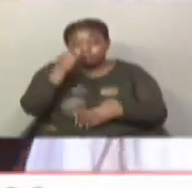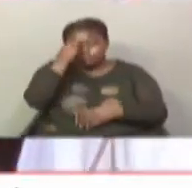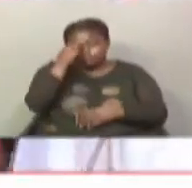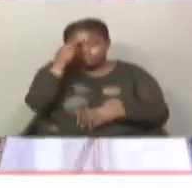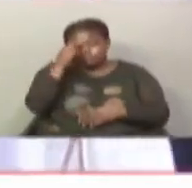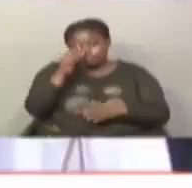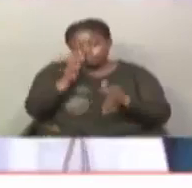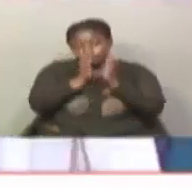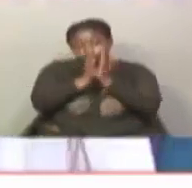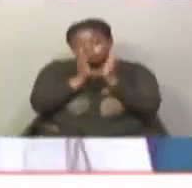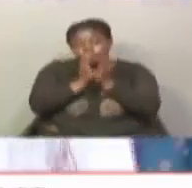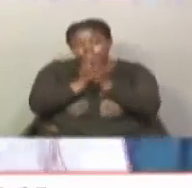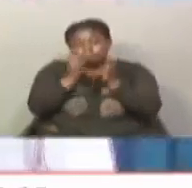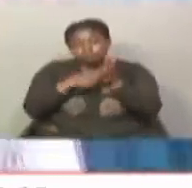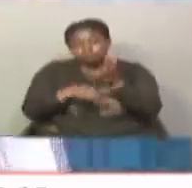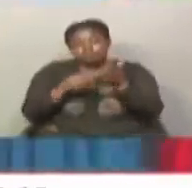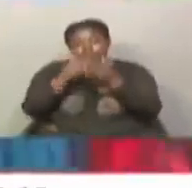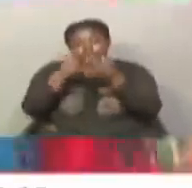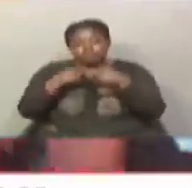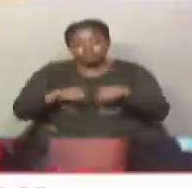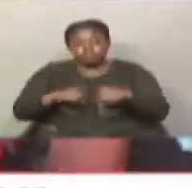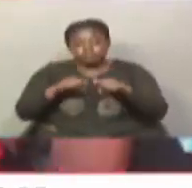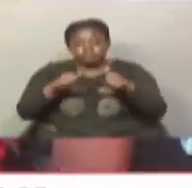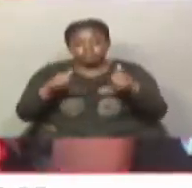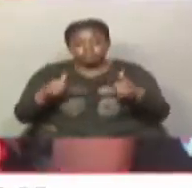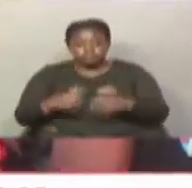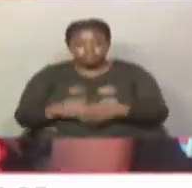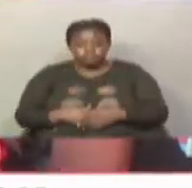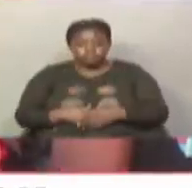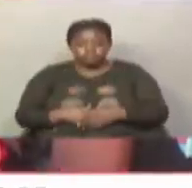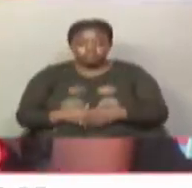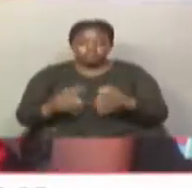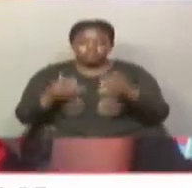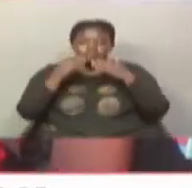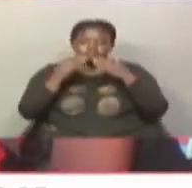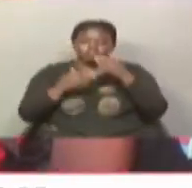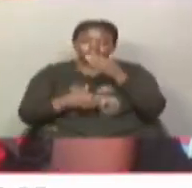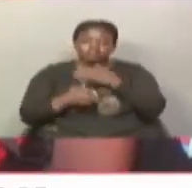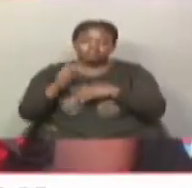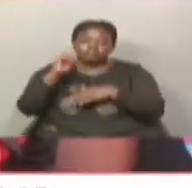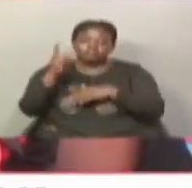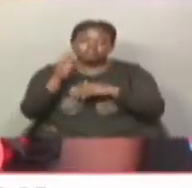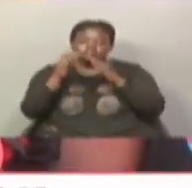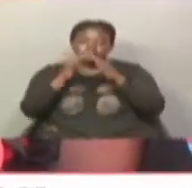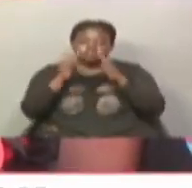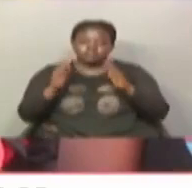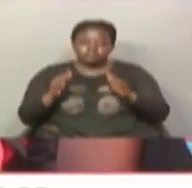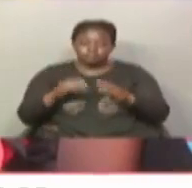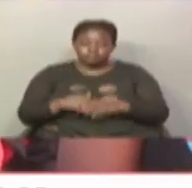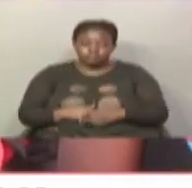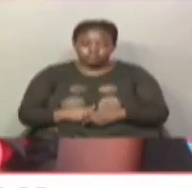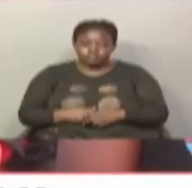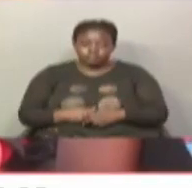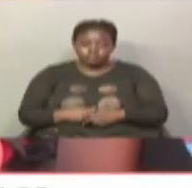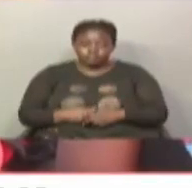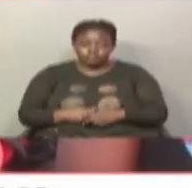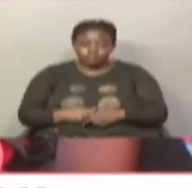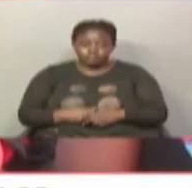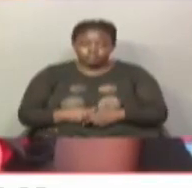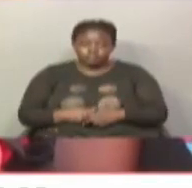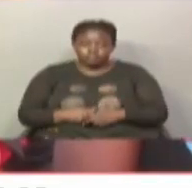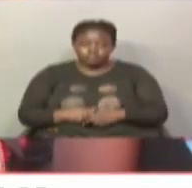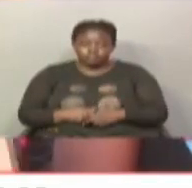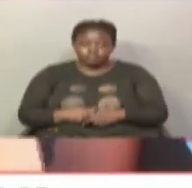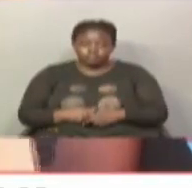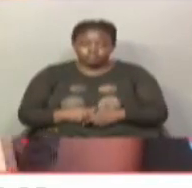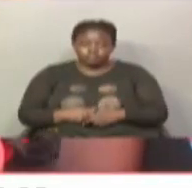balambulude. Ibi yaba yambi okolo bulonji. Neba za mkama okonso mkama kuna pasipe ya tuwe. Ila neba za